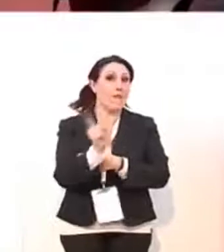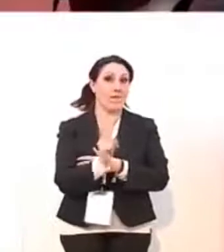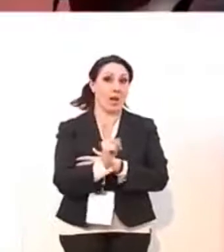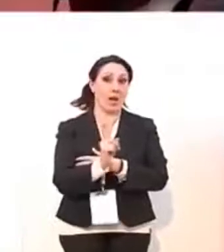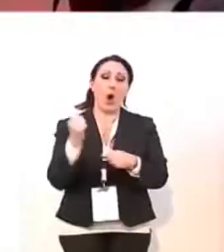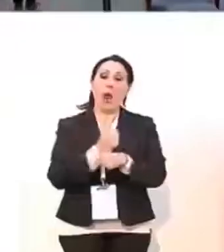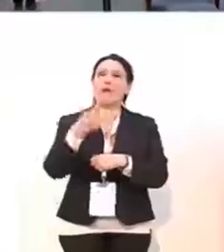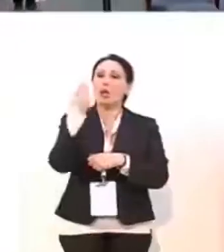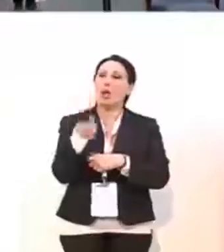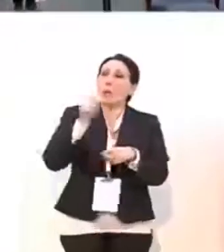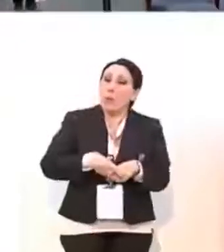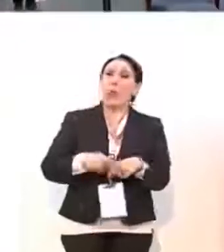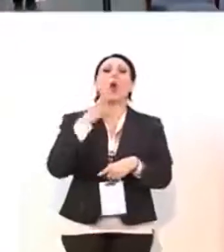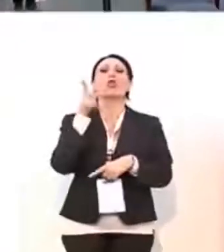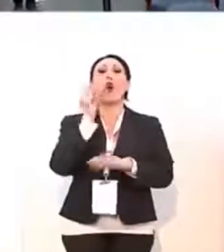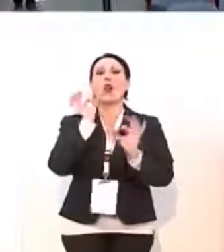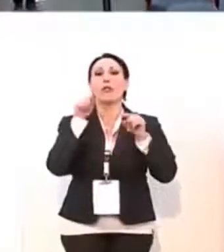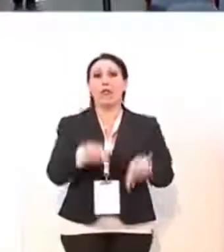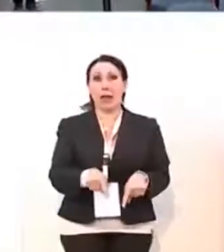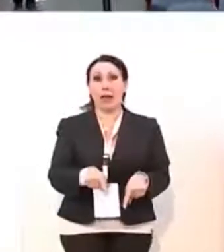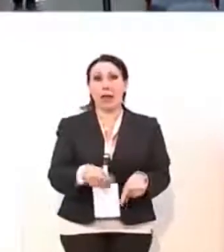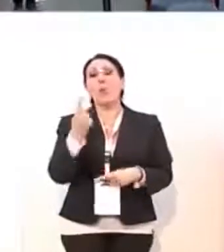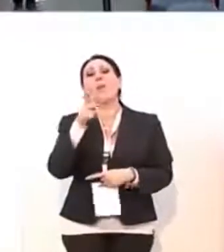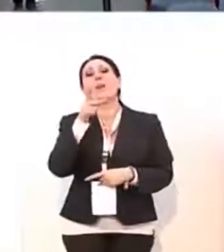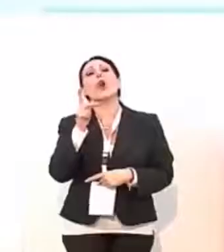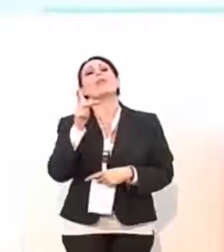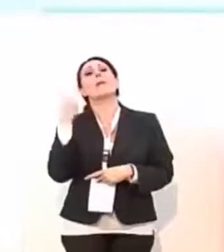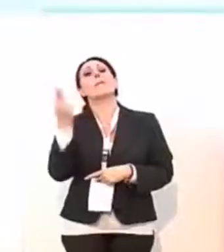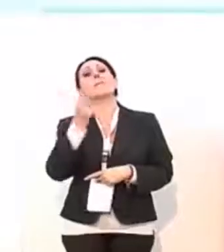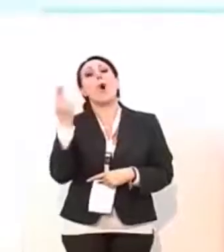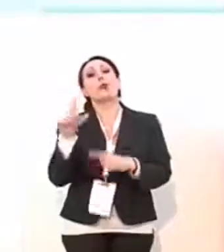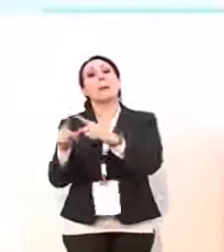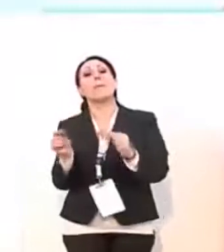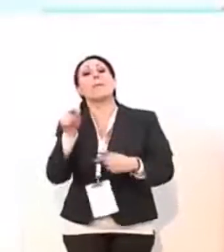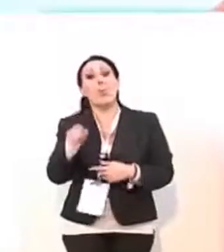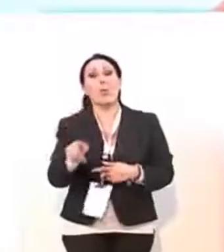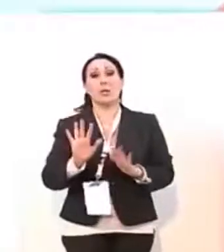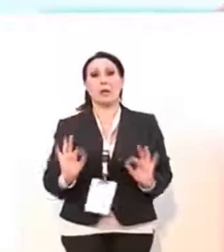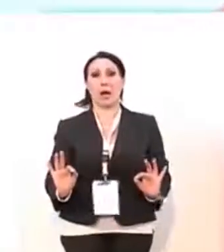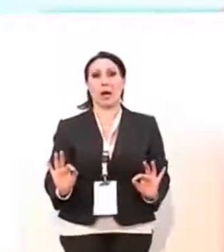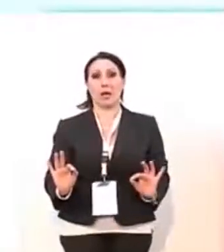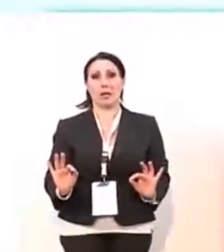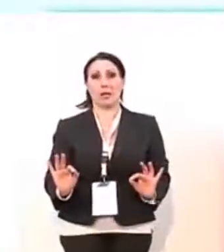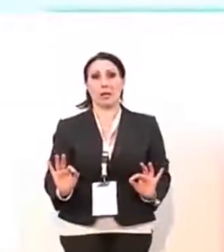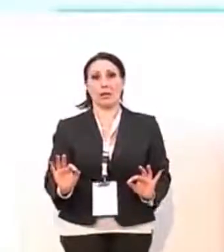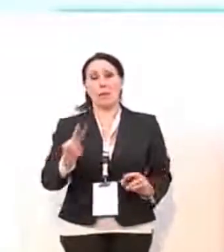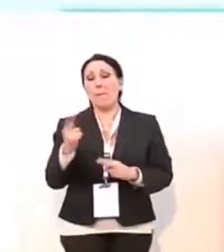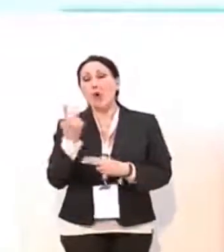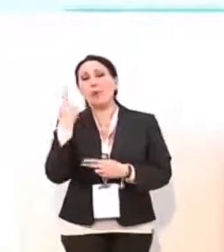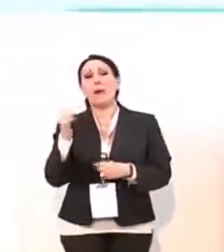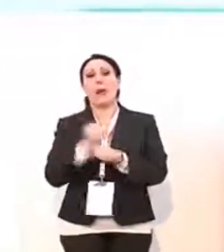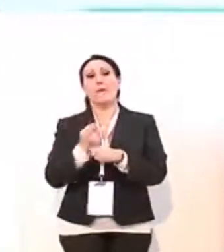nelle campagne pugliesi per scoprire, attraverso la denuncia fatta da Matteo Renzi, che il caporalato in Italia